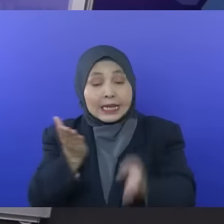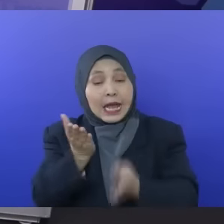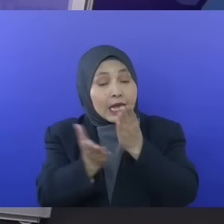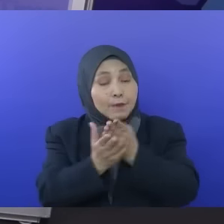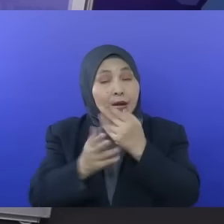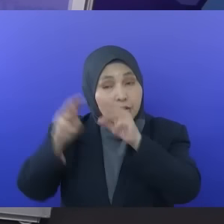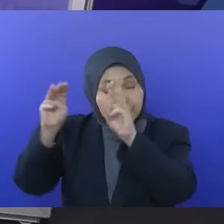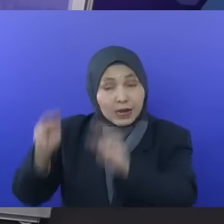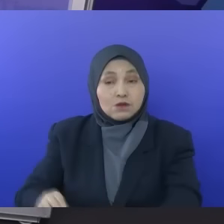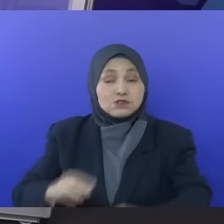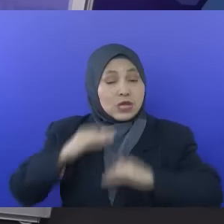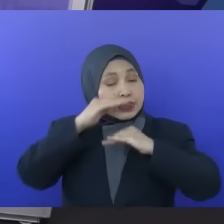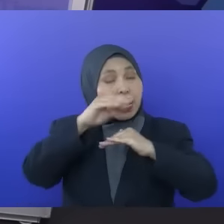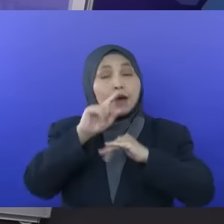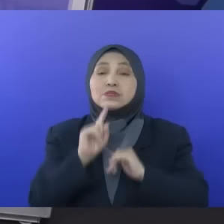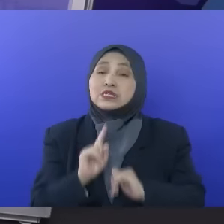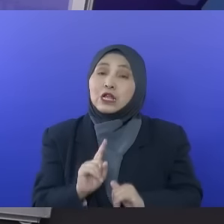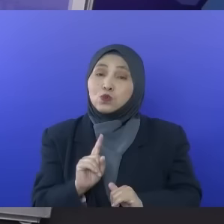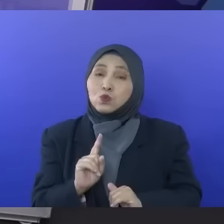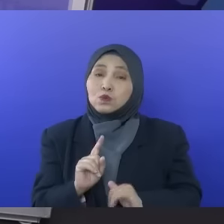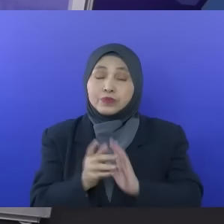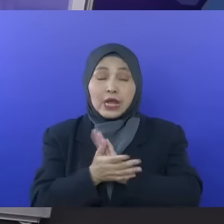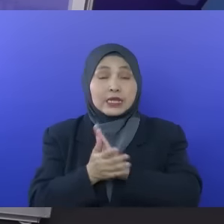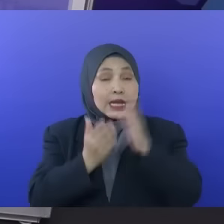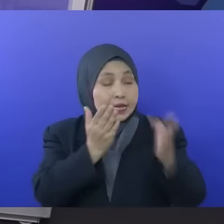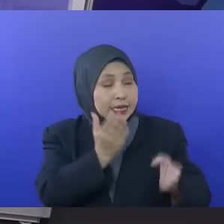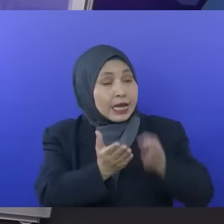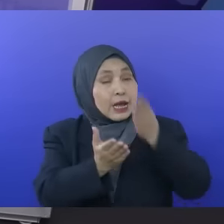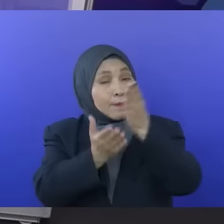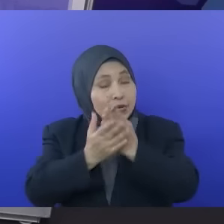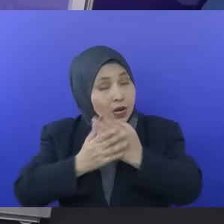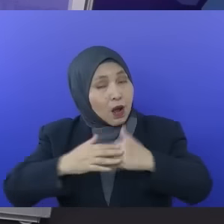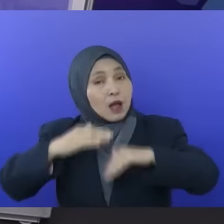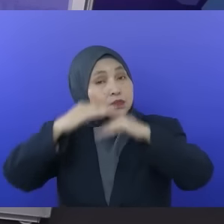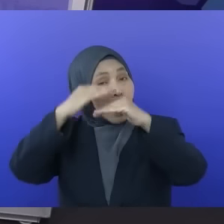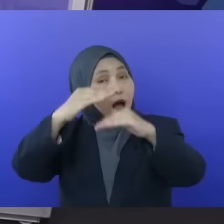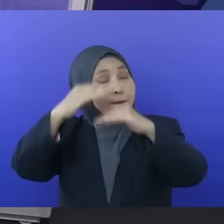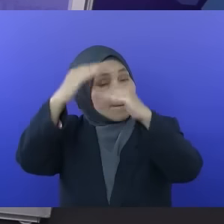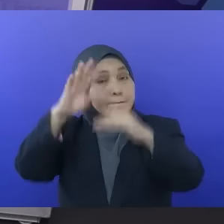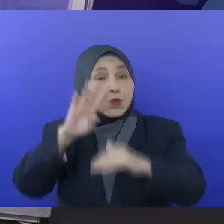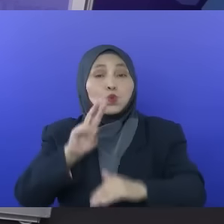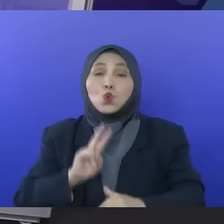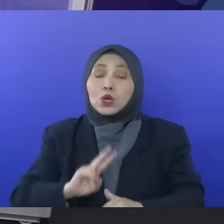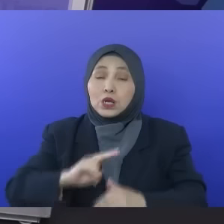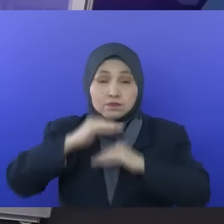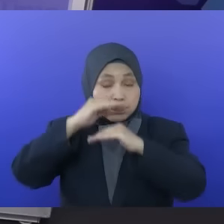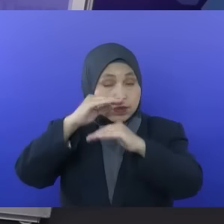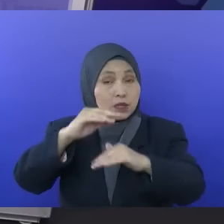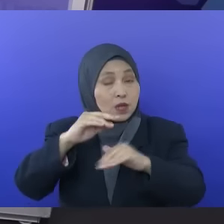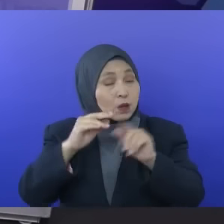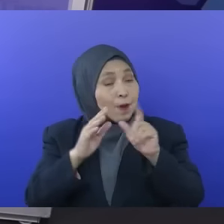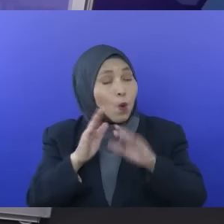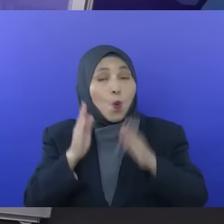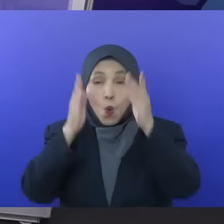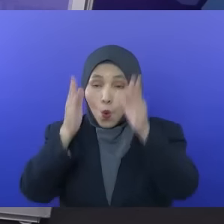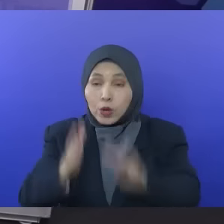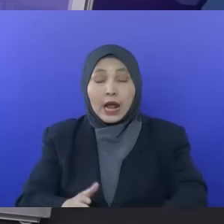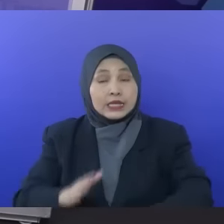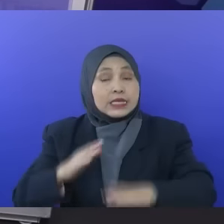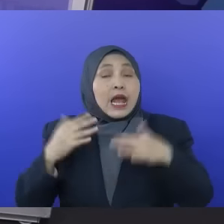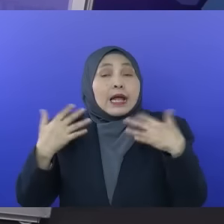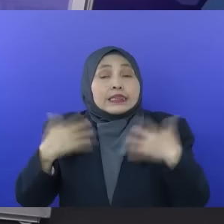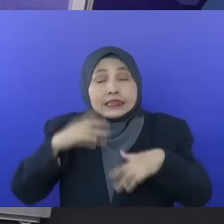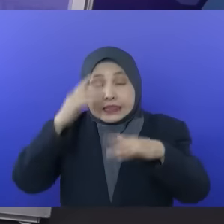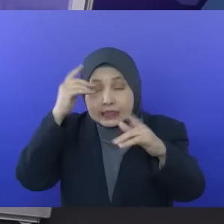Hidayah tahap 1 yang ini Hidayah pada orang bertakwa nih Hidayah tahap tahap dan kemudian bila Allah jadikan